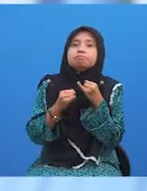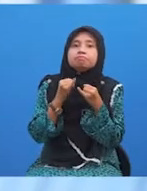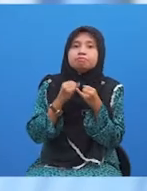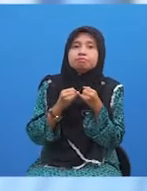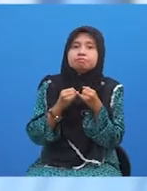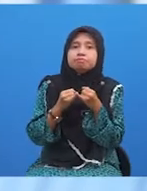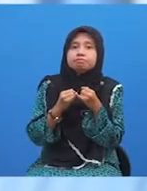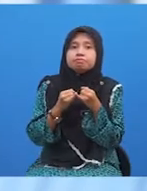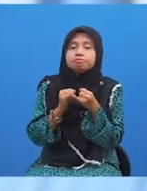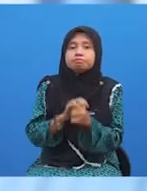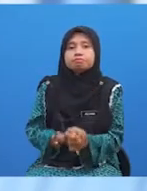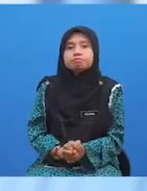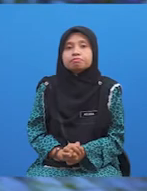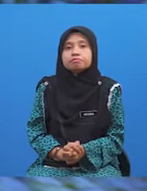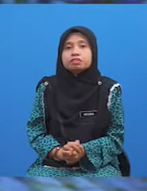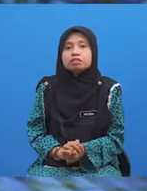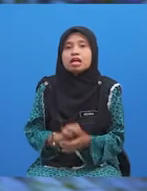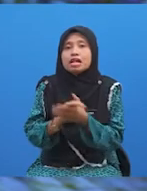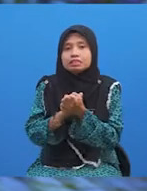Akhir kata daripada saya,